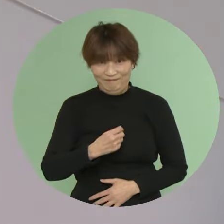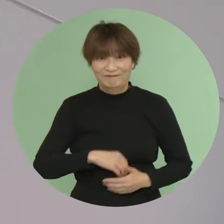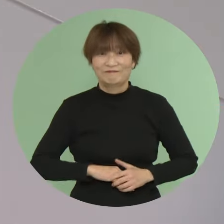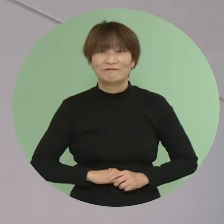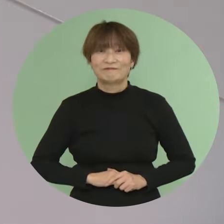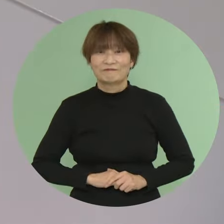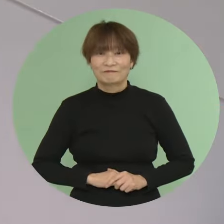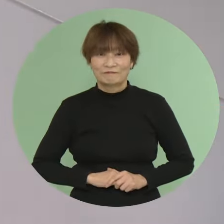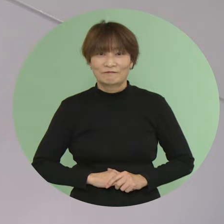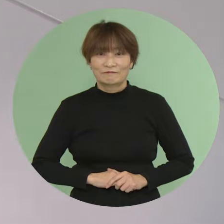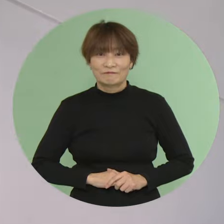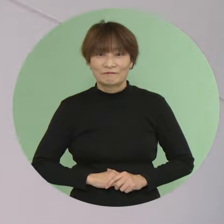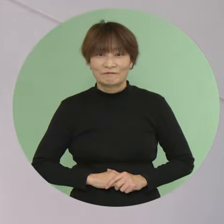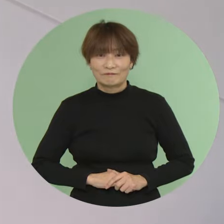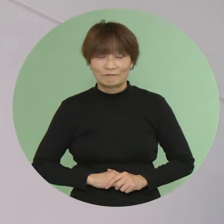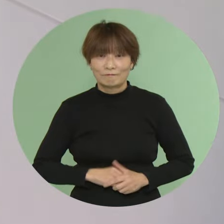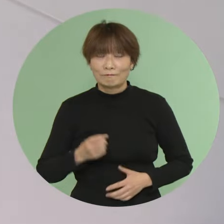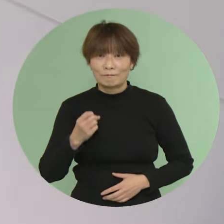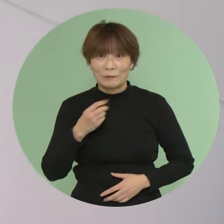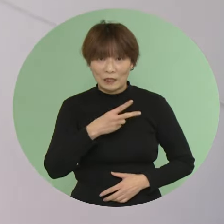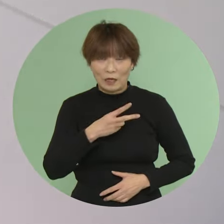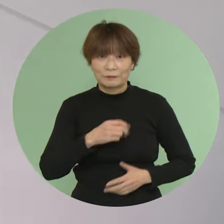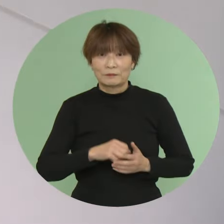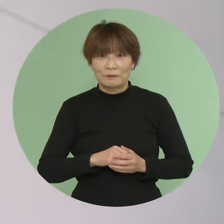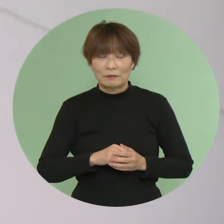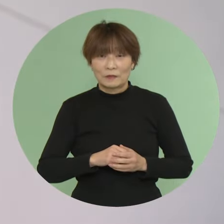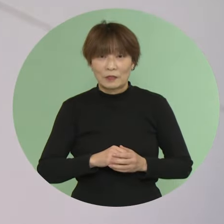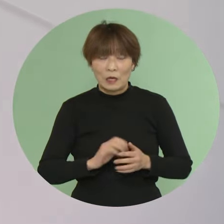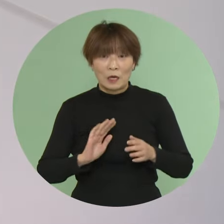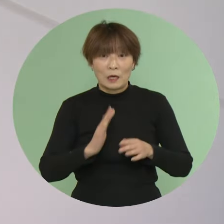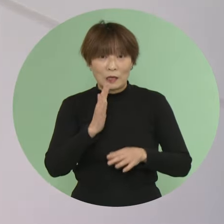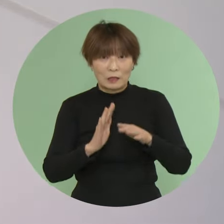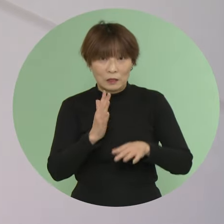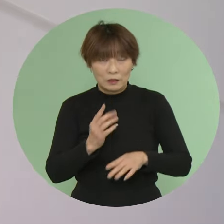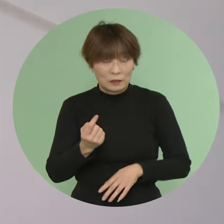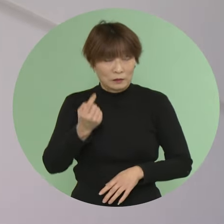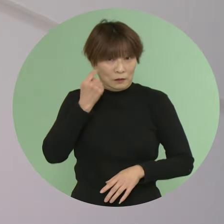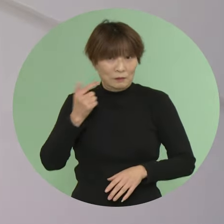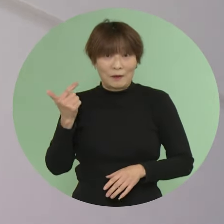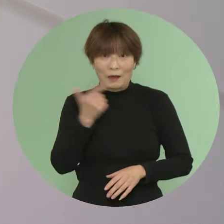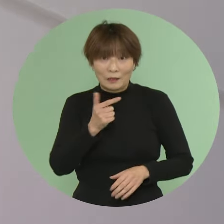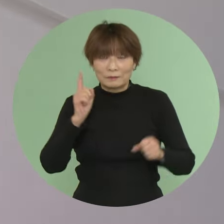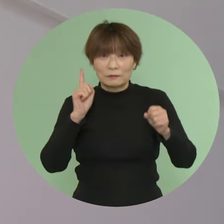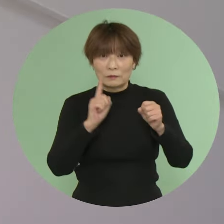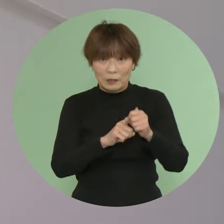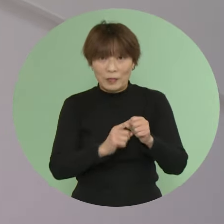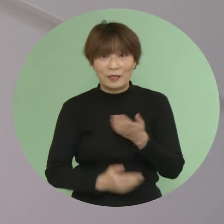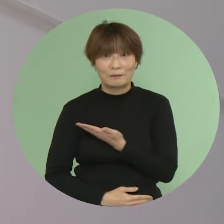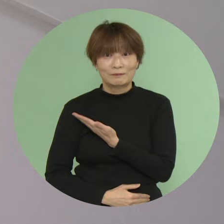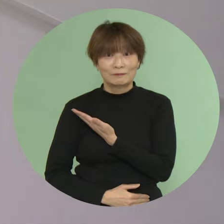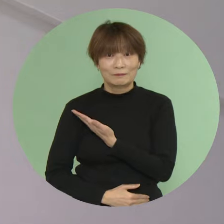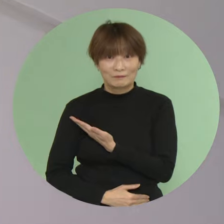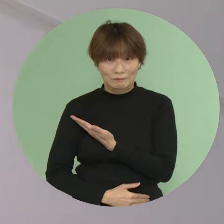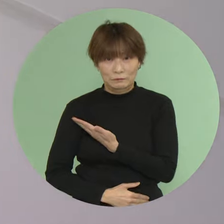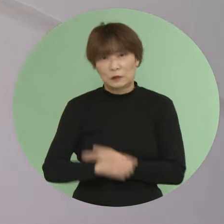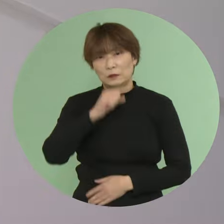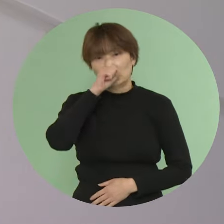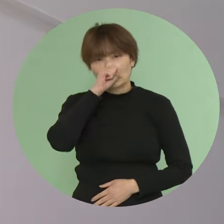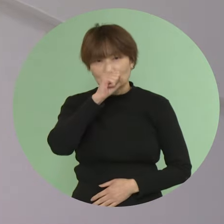。 またいち早く火災に気づくために住宅用火災警報器が有効です